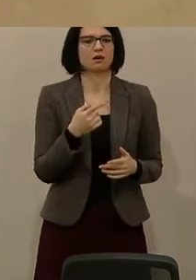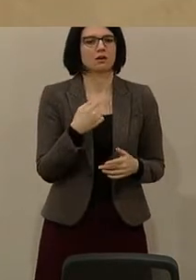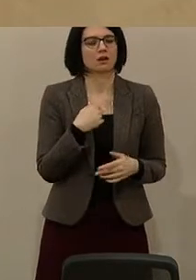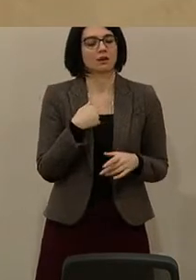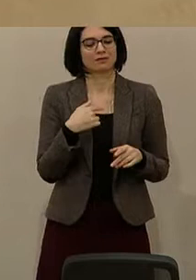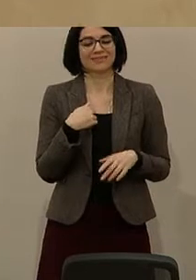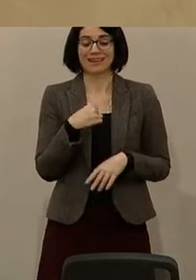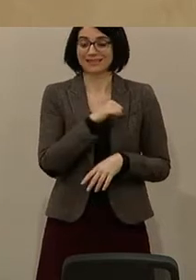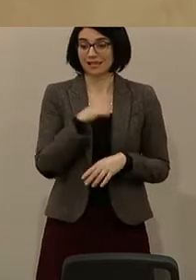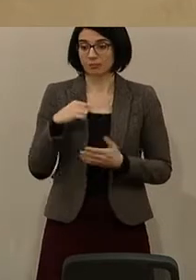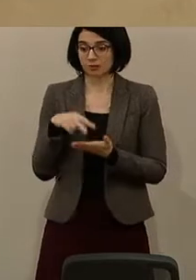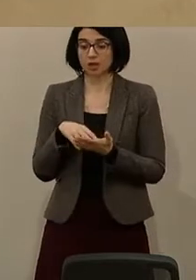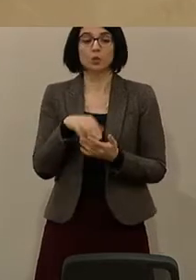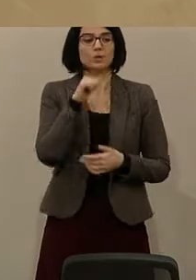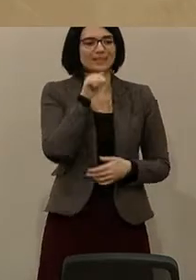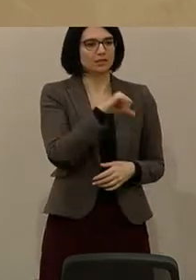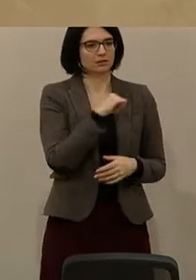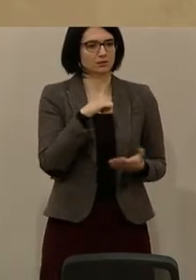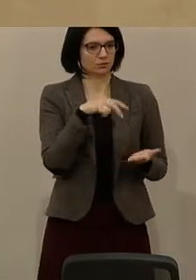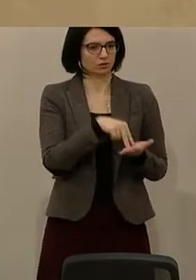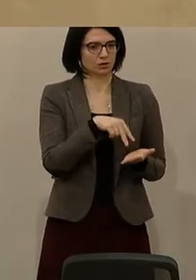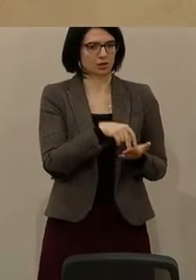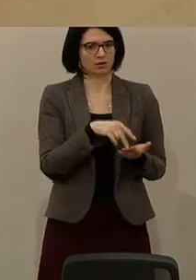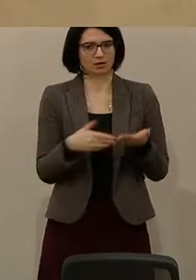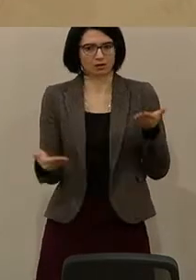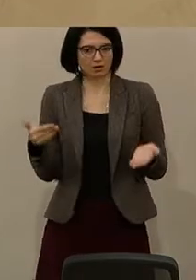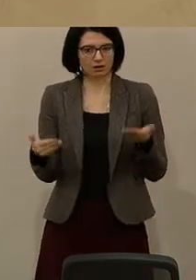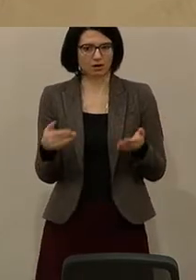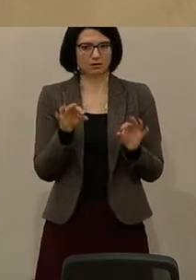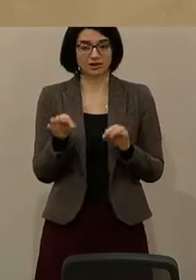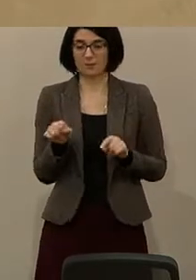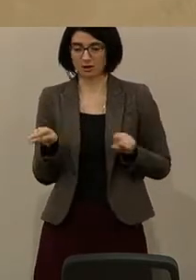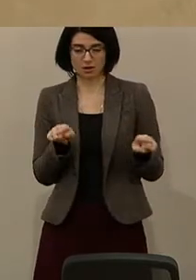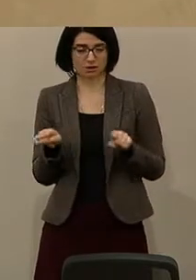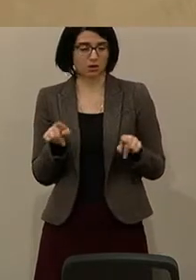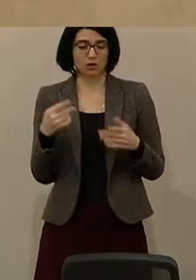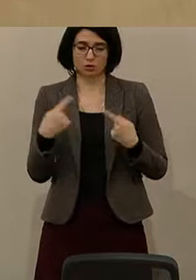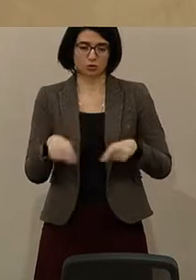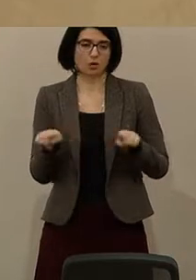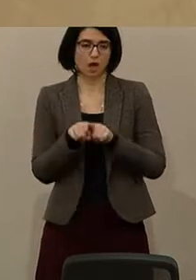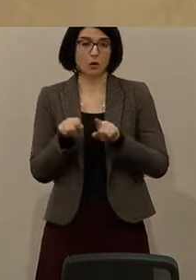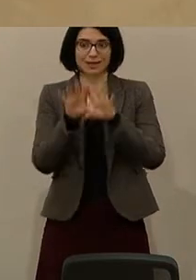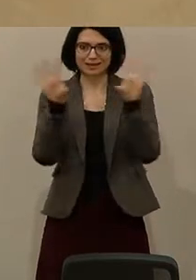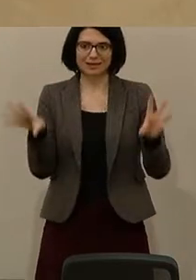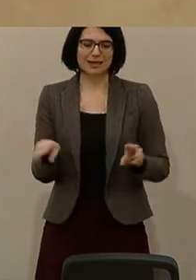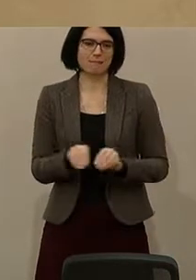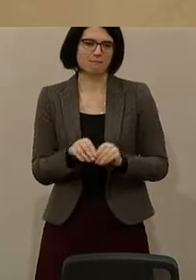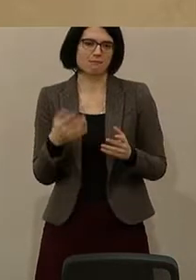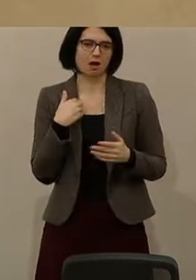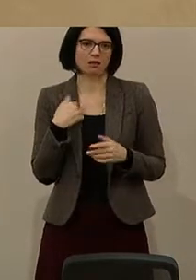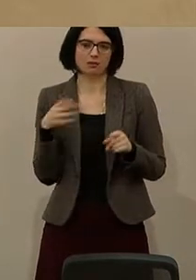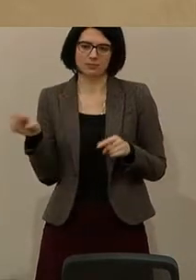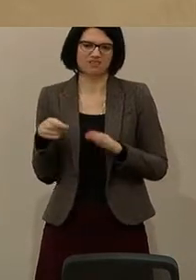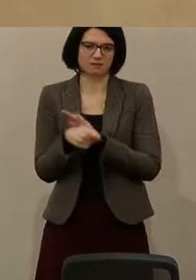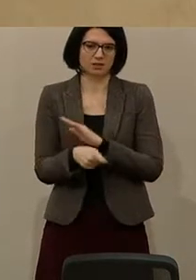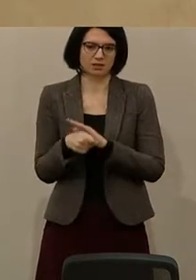und unselbstständiger Tätigkeit genauso steuerlich ihren Beitrag leisten zur Finanzierung des Gemeinwesens im Staat, wie